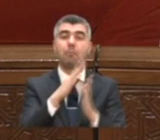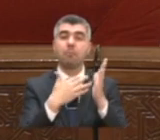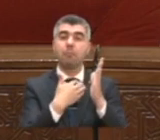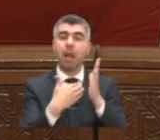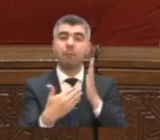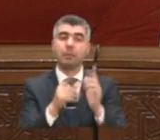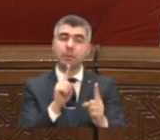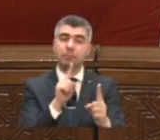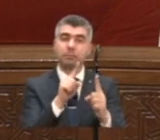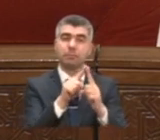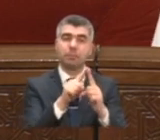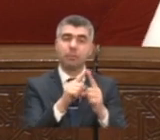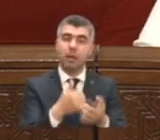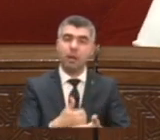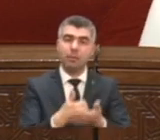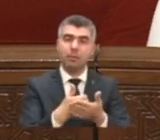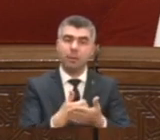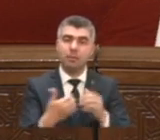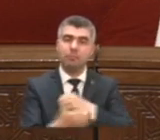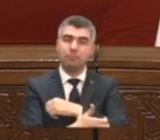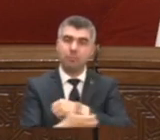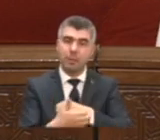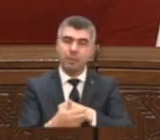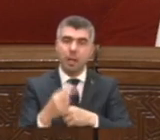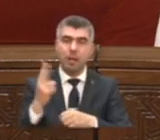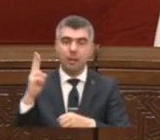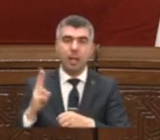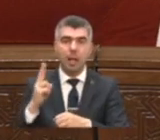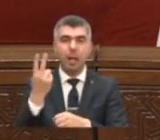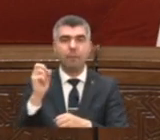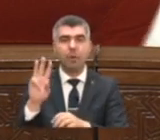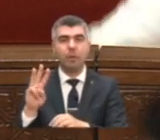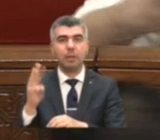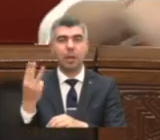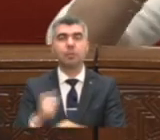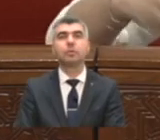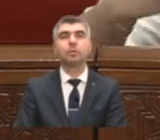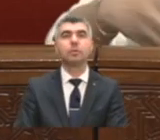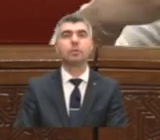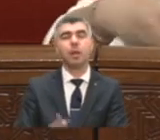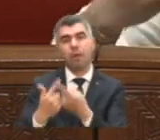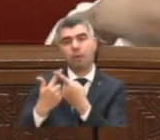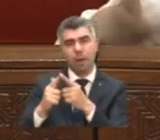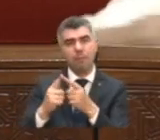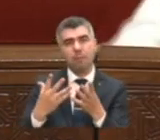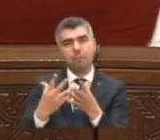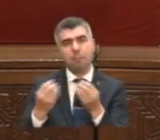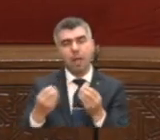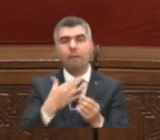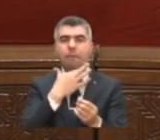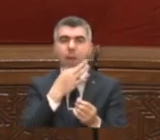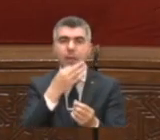الموجه للطبقه المتوسطه الذي انطلق في سنه 2013 واللي كان يعتمد على واحد المجموعه ديال